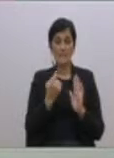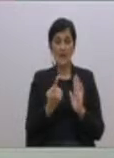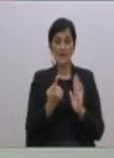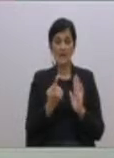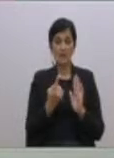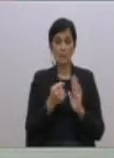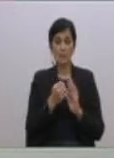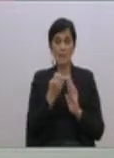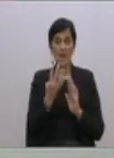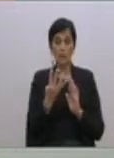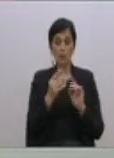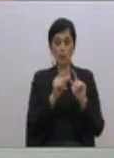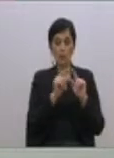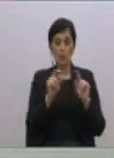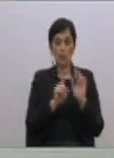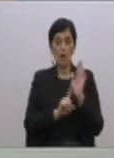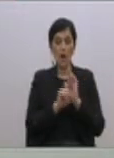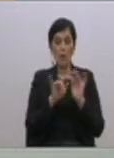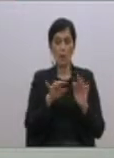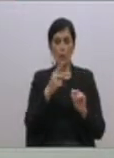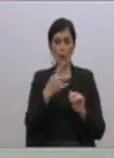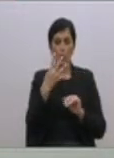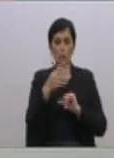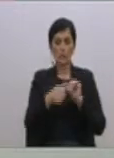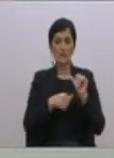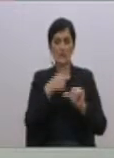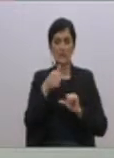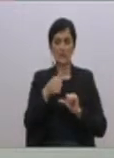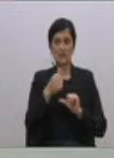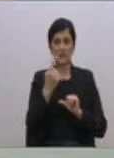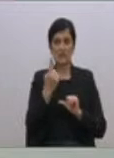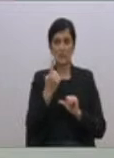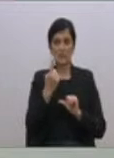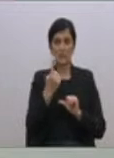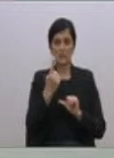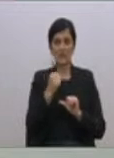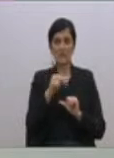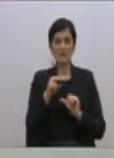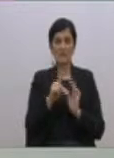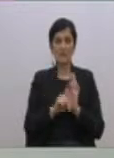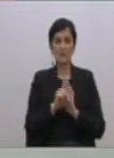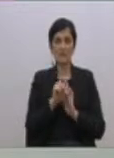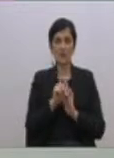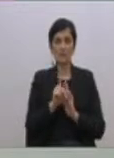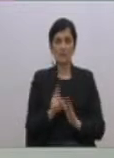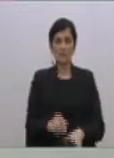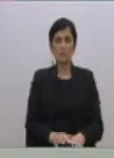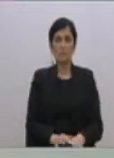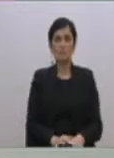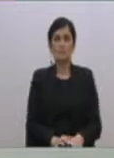და მე-14 მუხლები ამოქმედეს 2024 წლის 1 ივლისიდან.